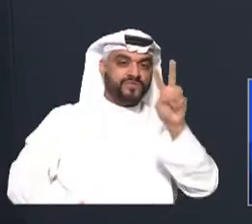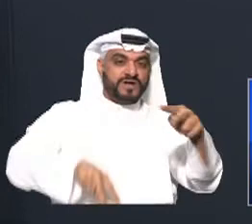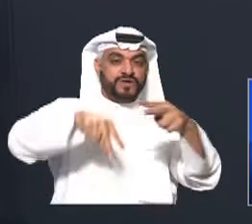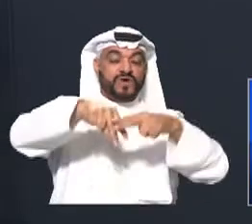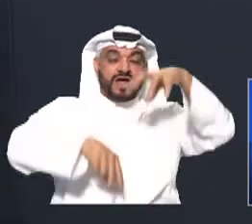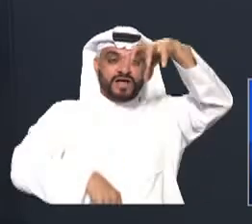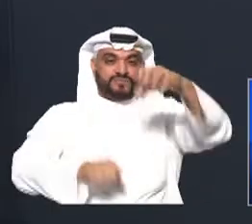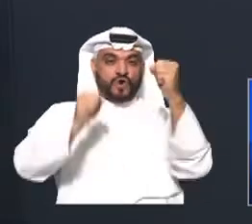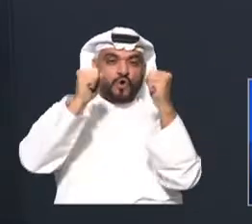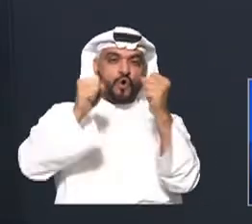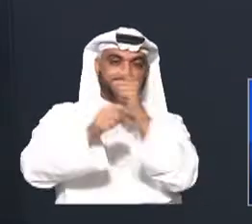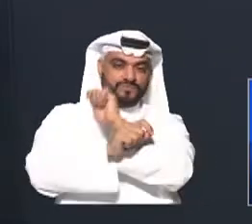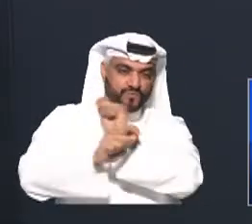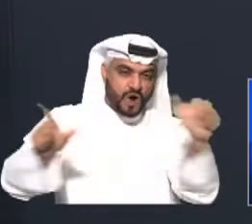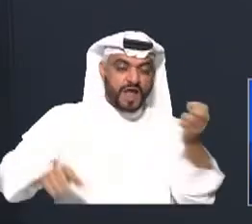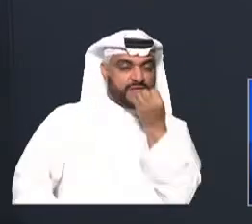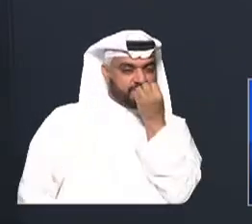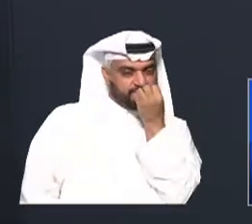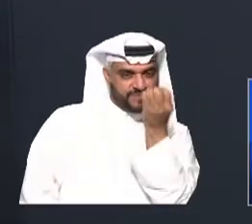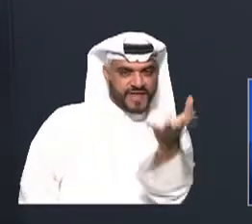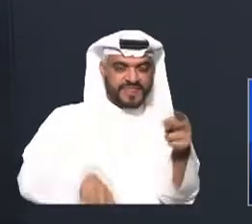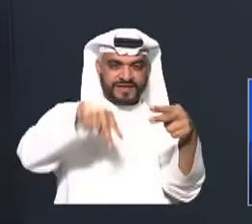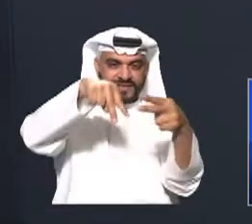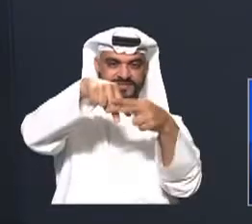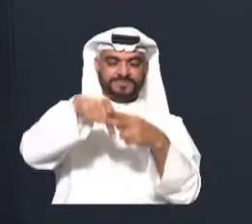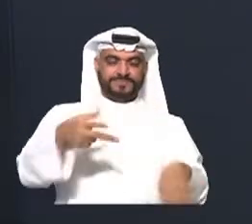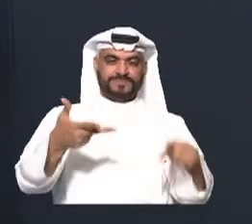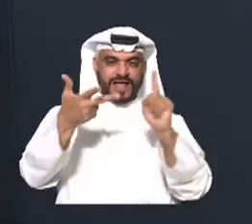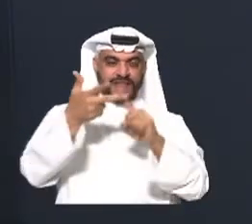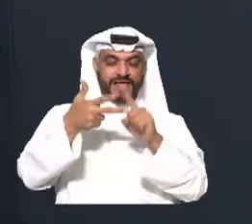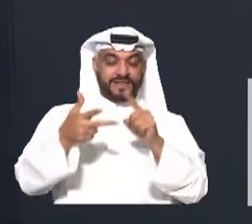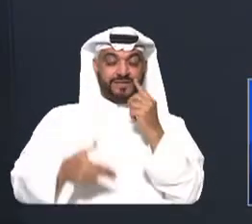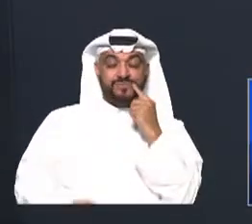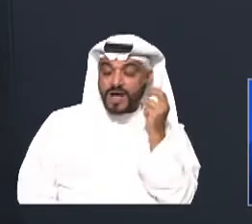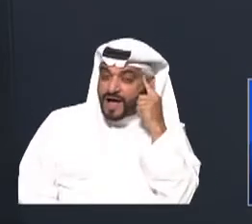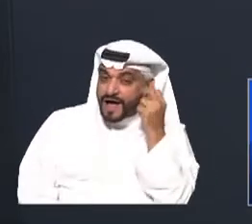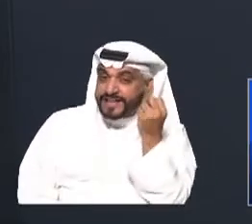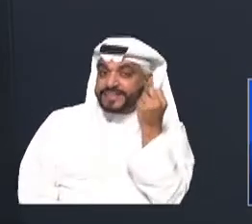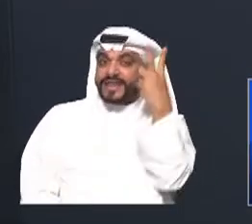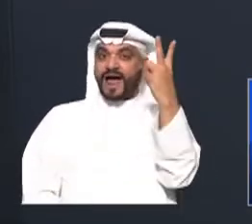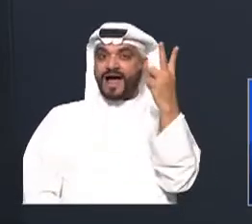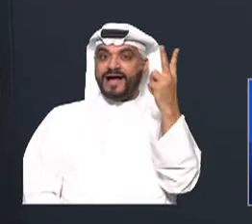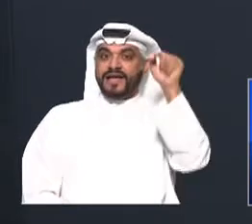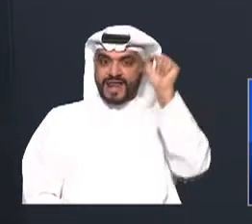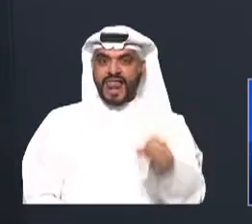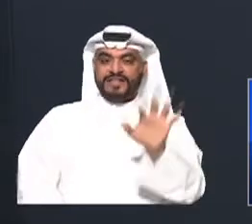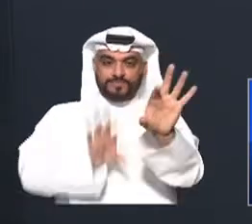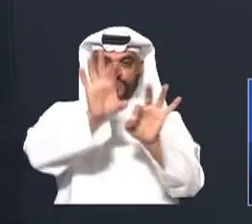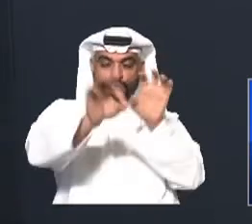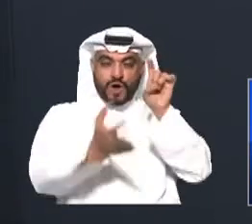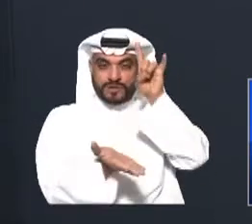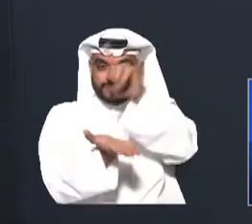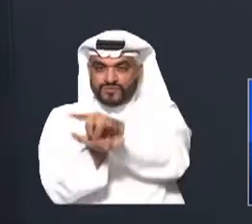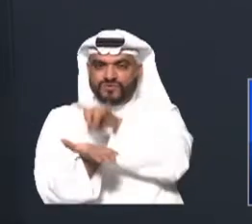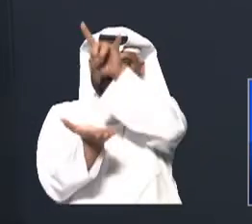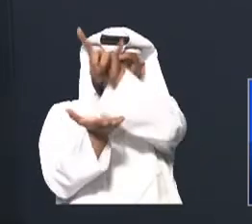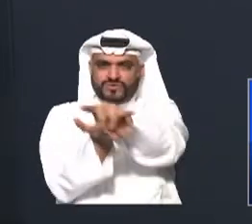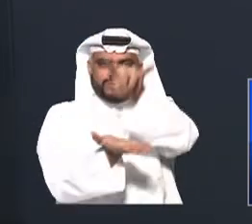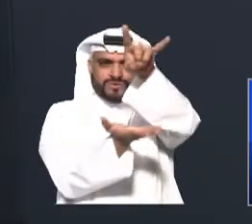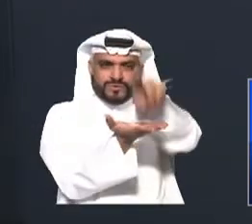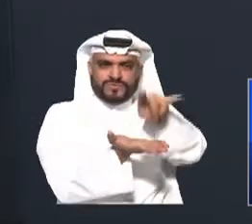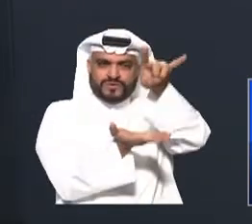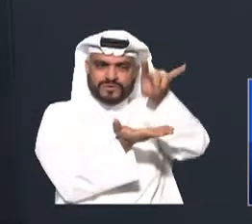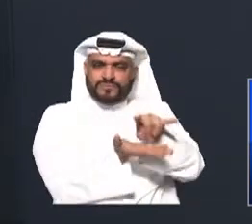القدس وفضح ممارسات الاحتلال. كما أقترح أن يقوم الوفد بالاتصال إن أمكن برؤساء المجاميع